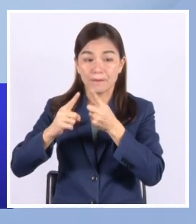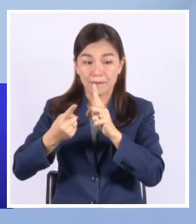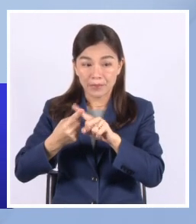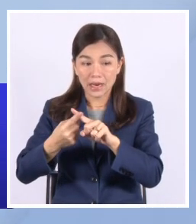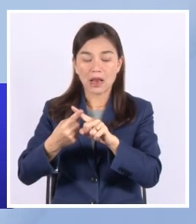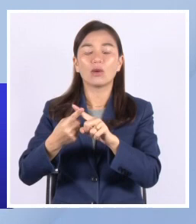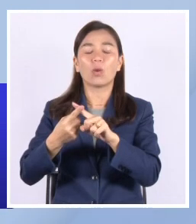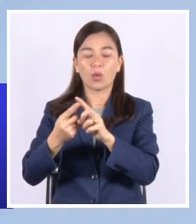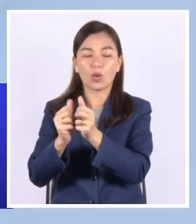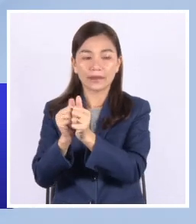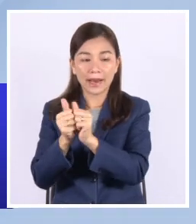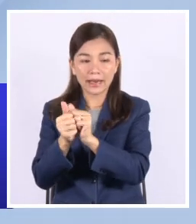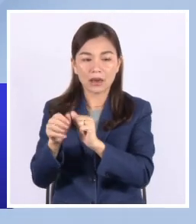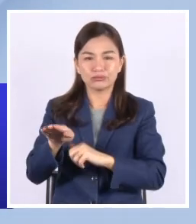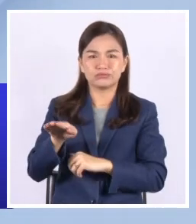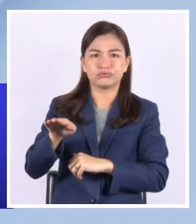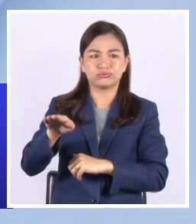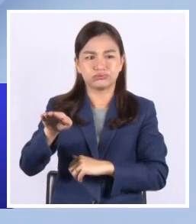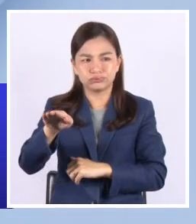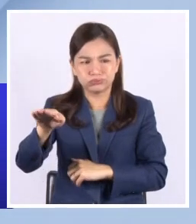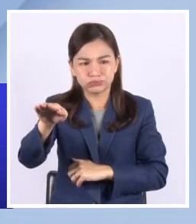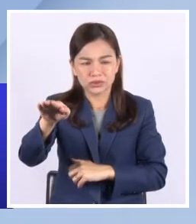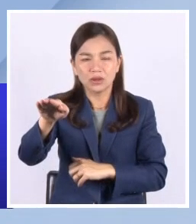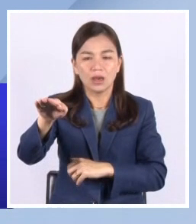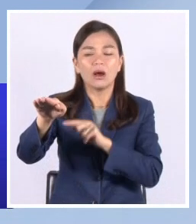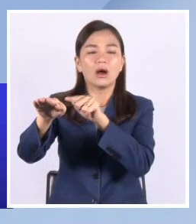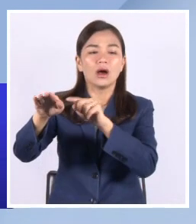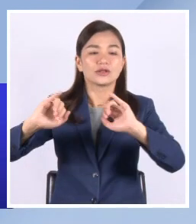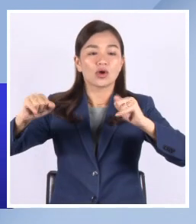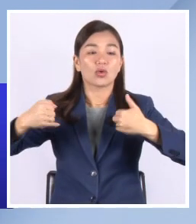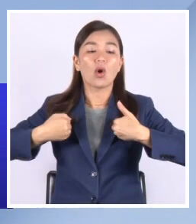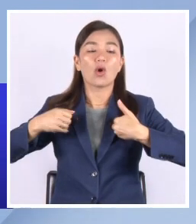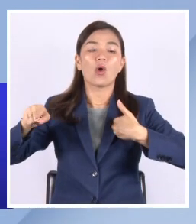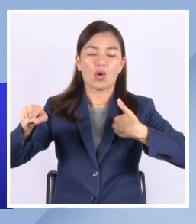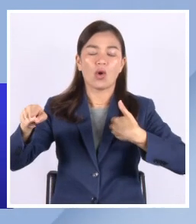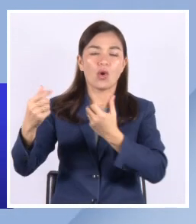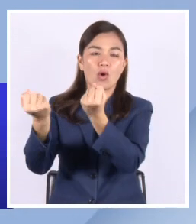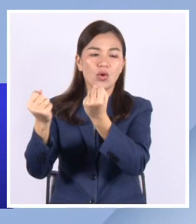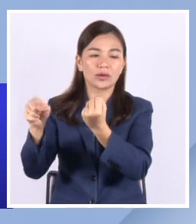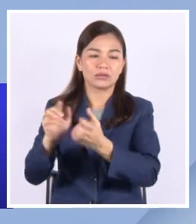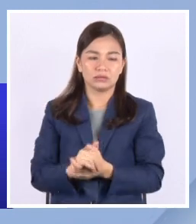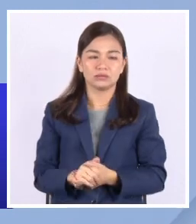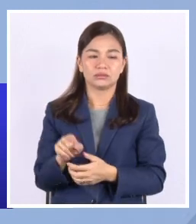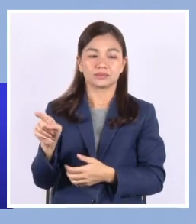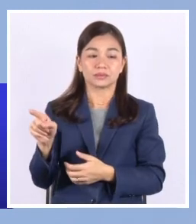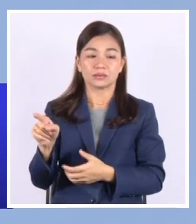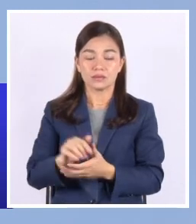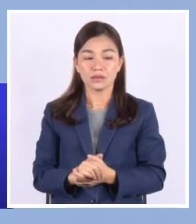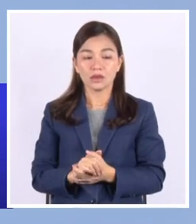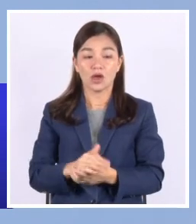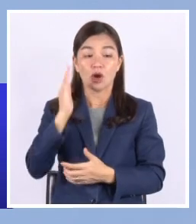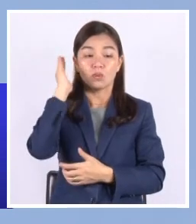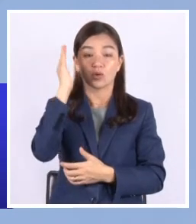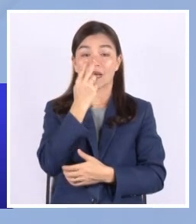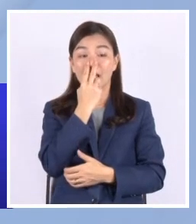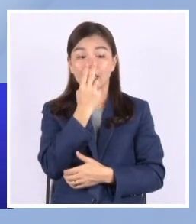กาศดอกจันนะคะซึ่งเป็นนักแข่งรถแล้วก็เป็นเจ้าของบริษัทเวิลด์ปั๊มประเทศไทยจำกัดนั่นคือเจ้าของรถส่วนเมื่อสักครู่นี้ที่เห็นนะค